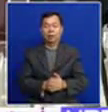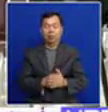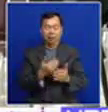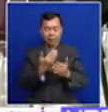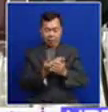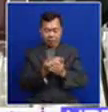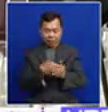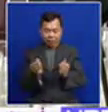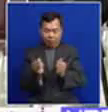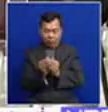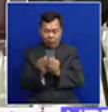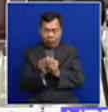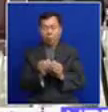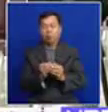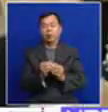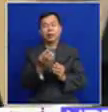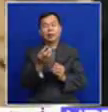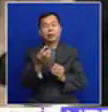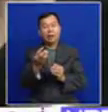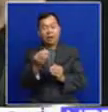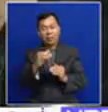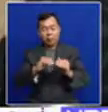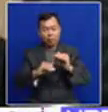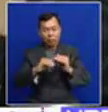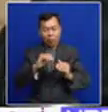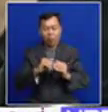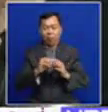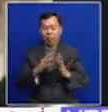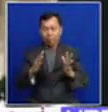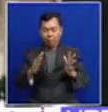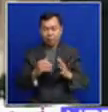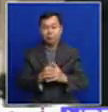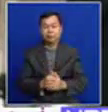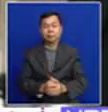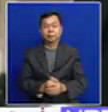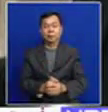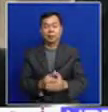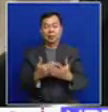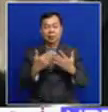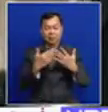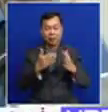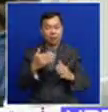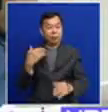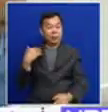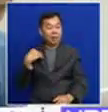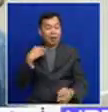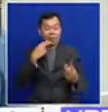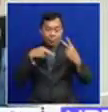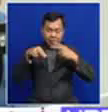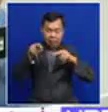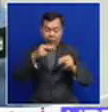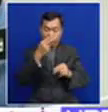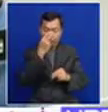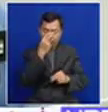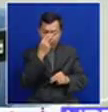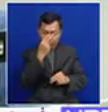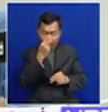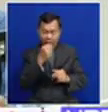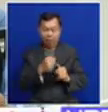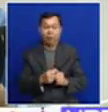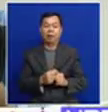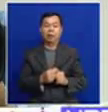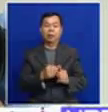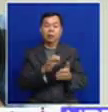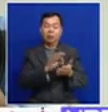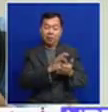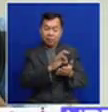ประมูลคิดเป็นมูลค่าประมาณ 4,574 ล้านบาทแต่ทั้งนี้จะต้องมีการพิจารณาว่าราคาที่เสนอซื้อผ่าน